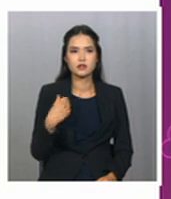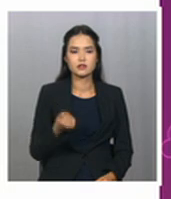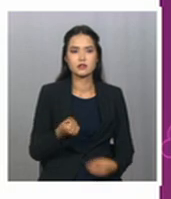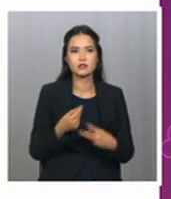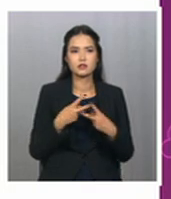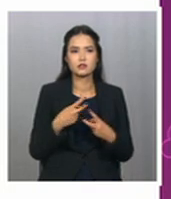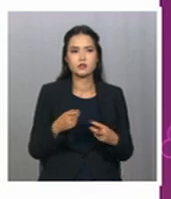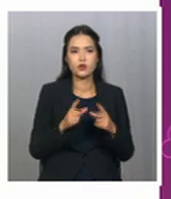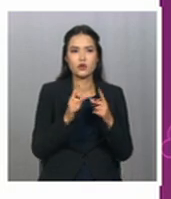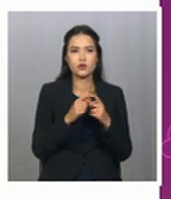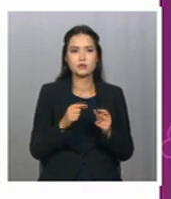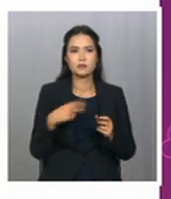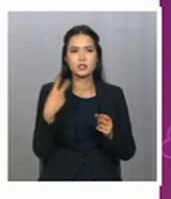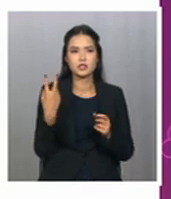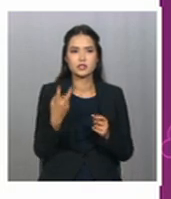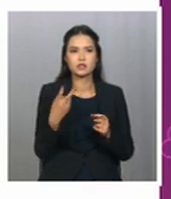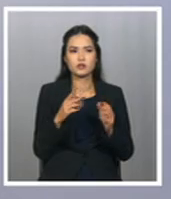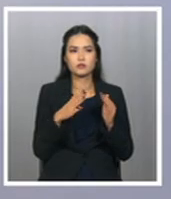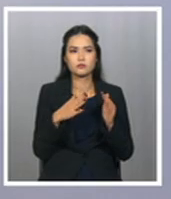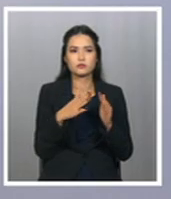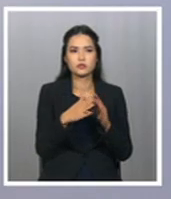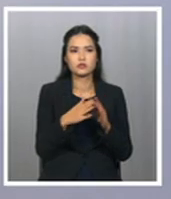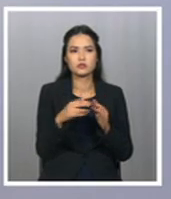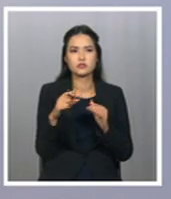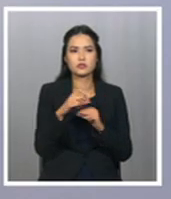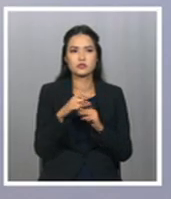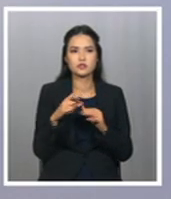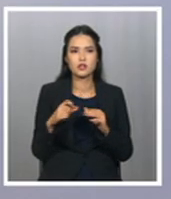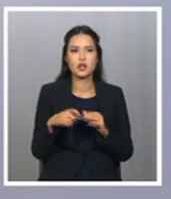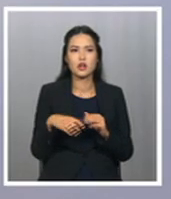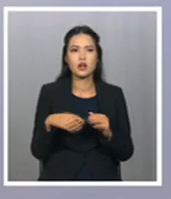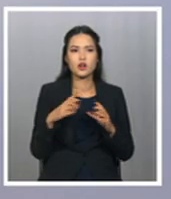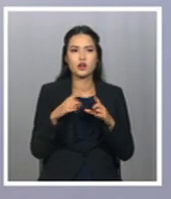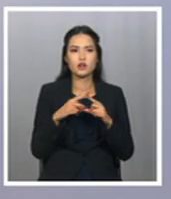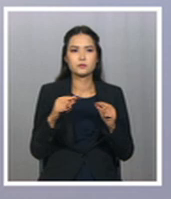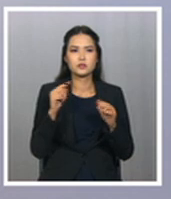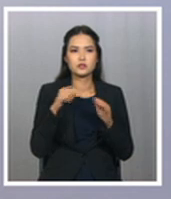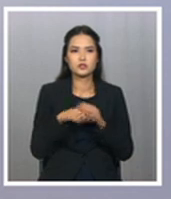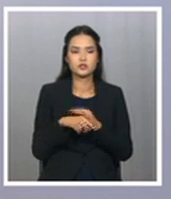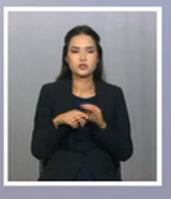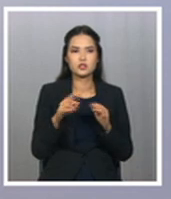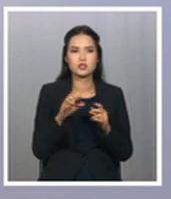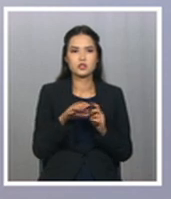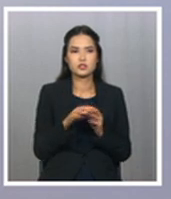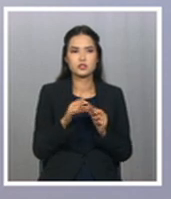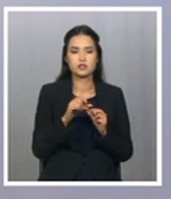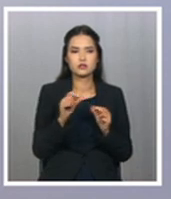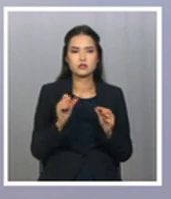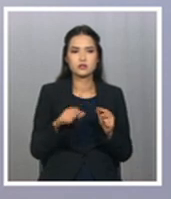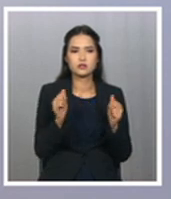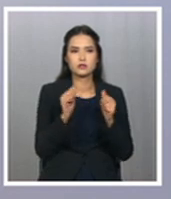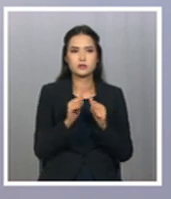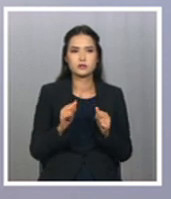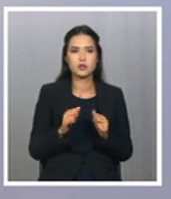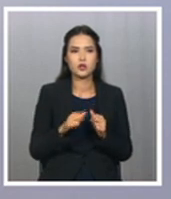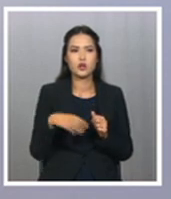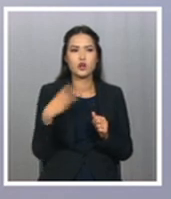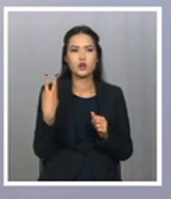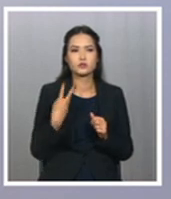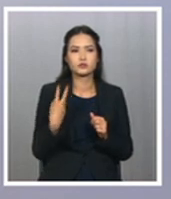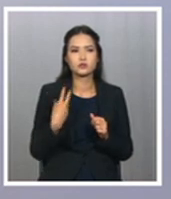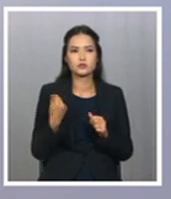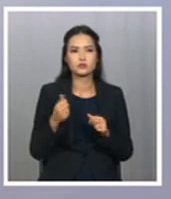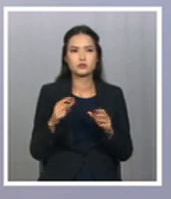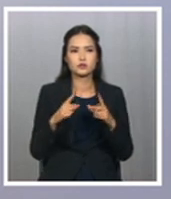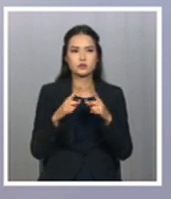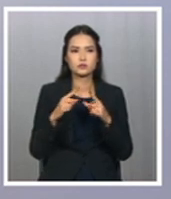үш бұрыштың екі бұрышы табылды деп есептейміз. Демек, үш бұрыштың ішкі бұрыштарының косинусы 180 градус, олай болса, үшінші бұрышты, яғни